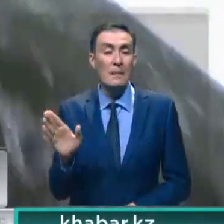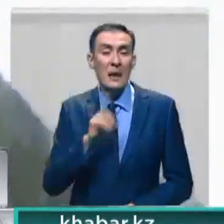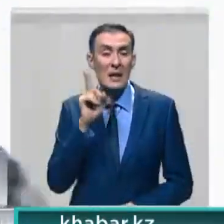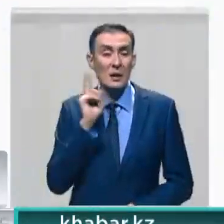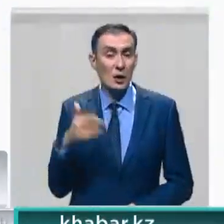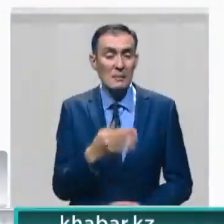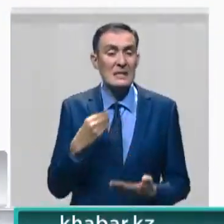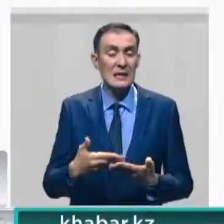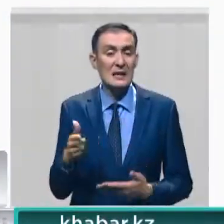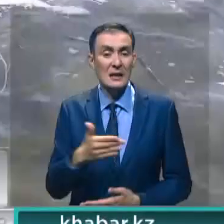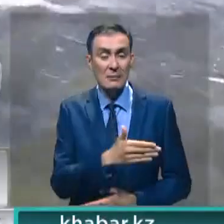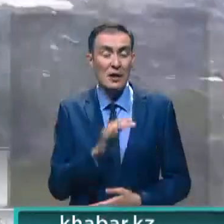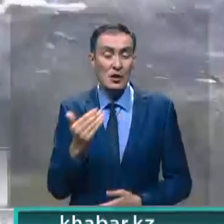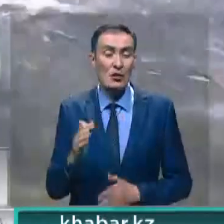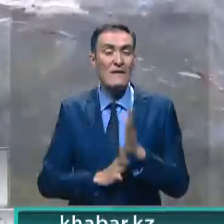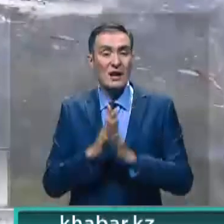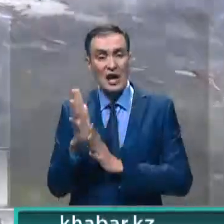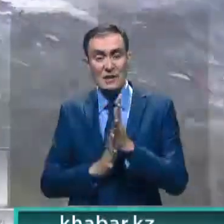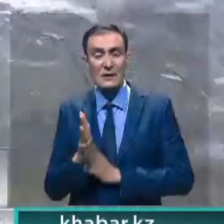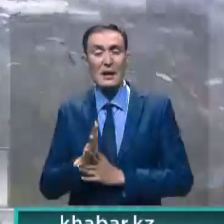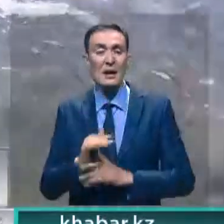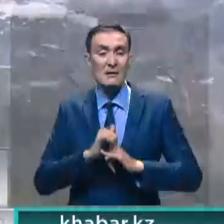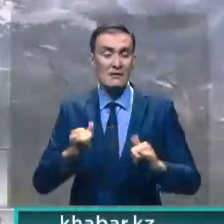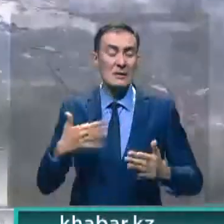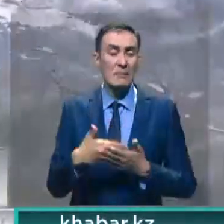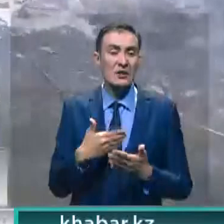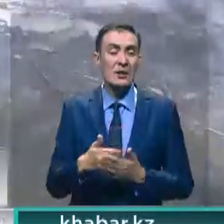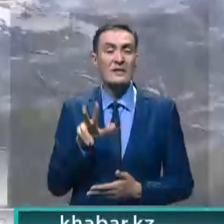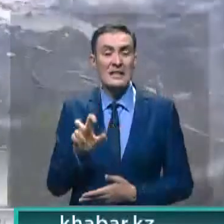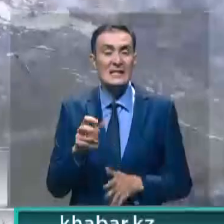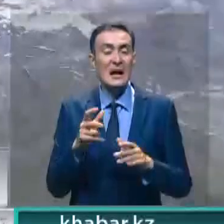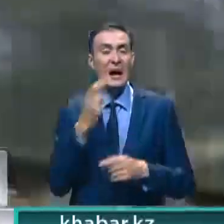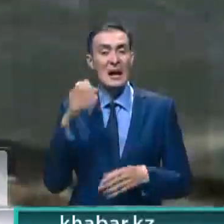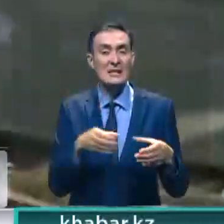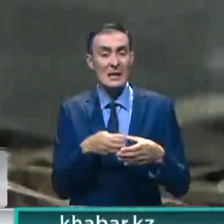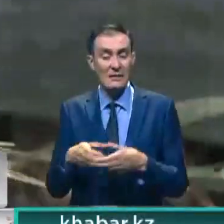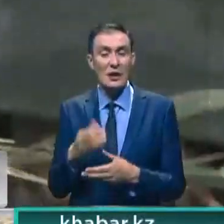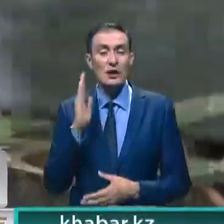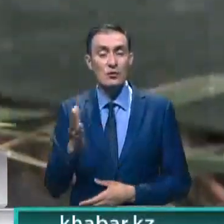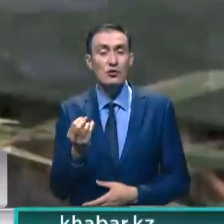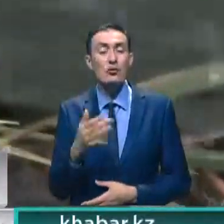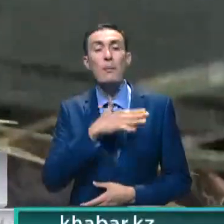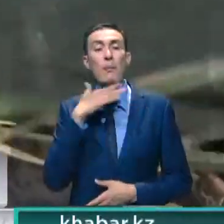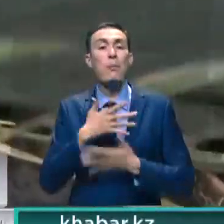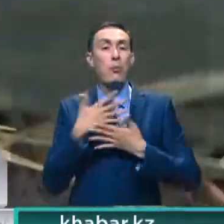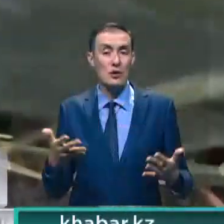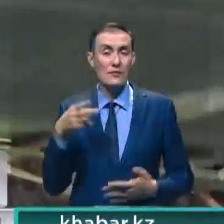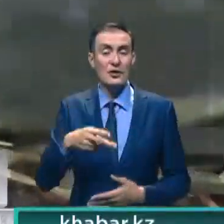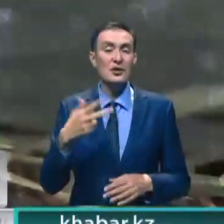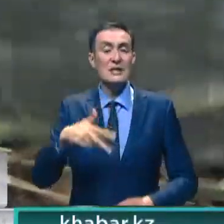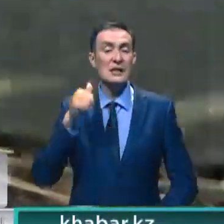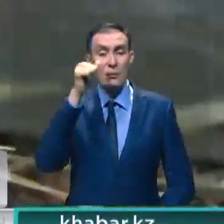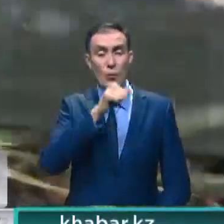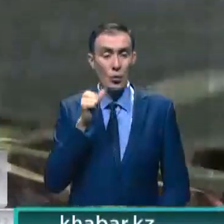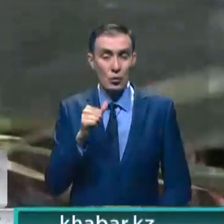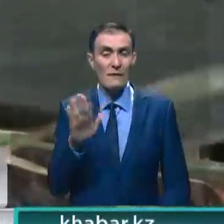молодняка ценных пород рыбы. Ее выращиванием занимаются почти в 300 хозяйствах. И их будет намного больше. К